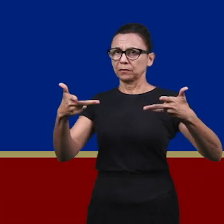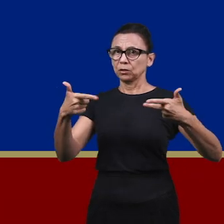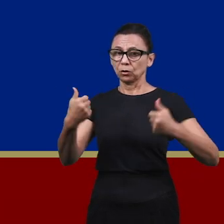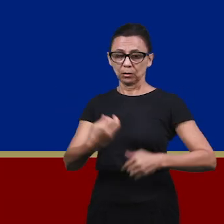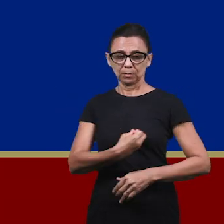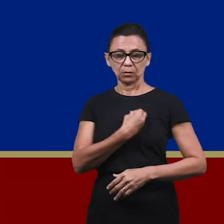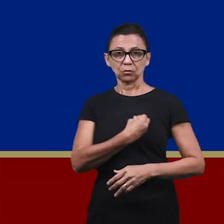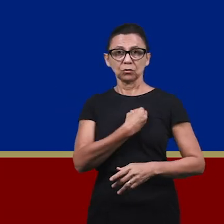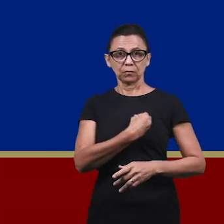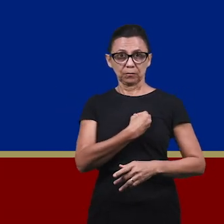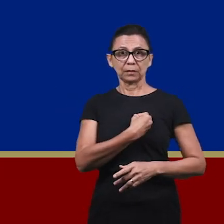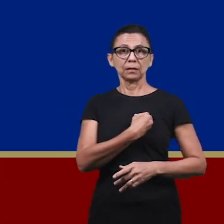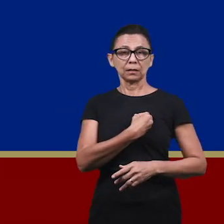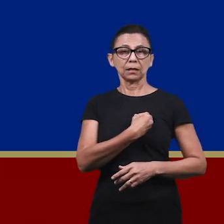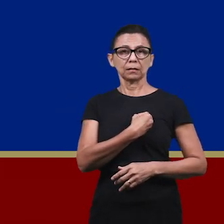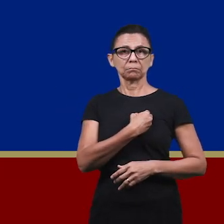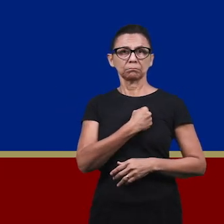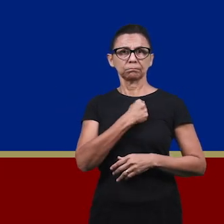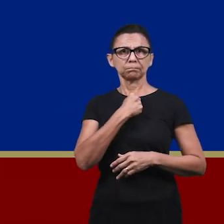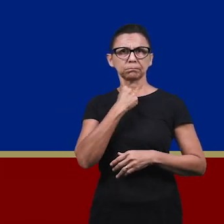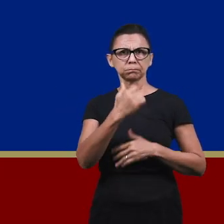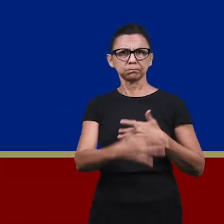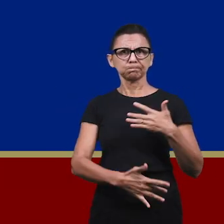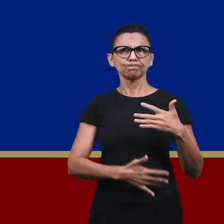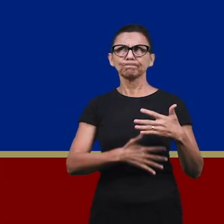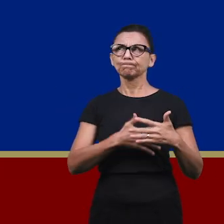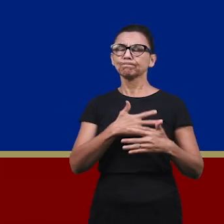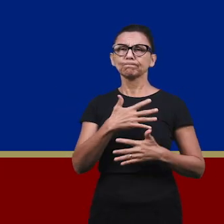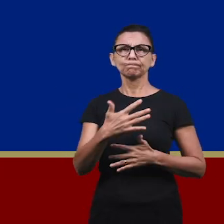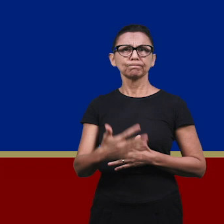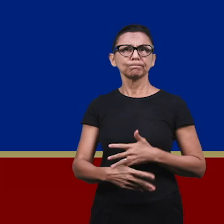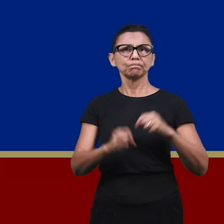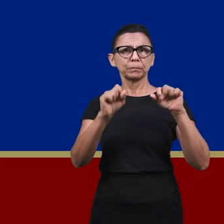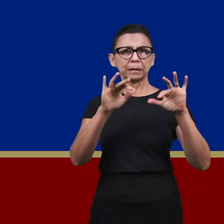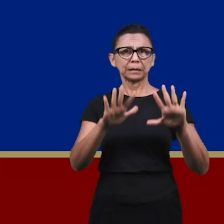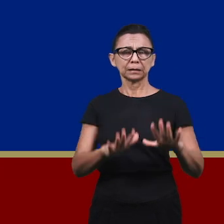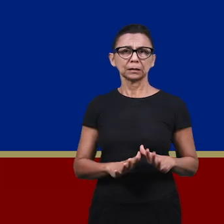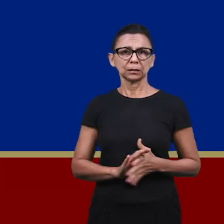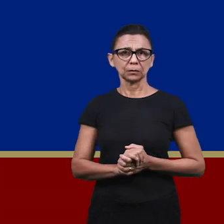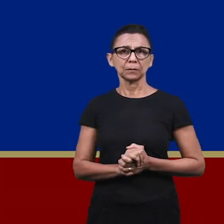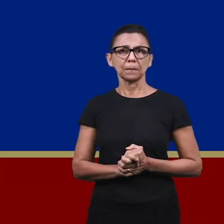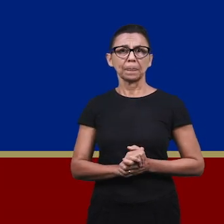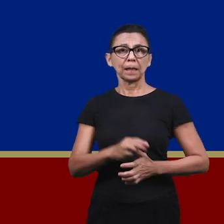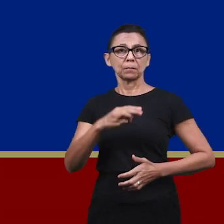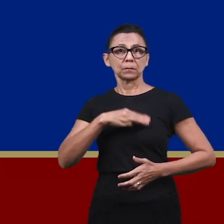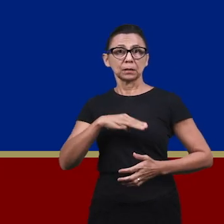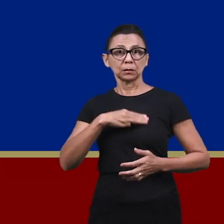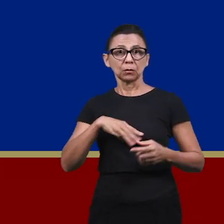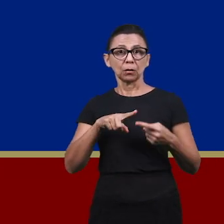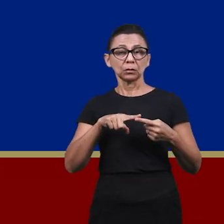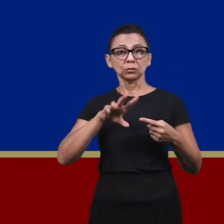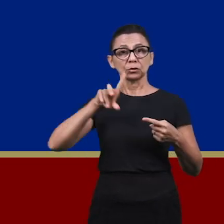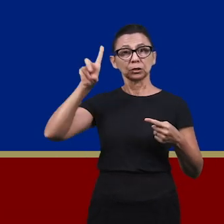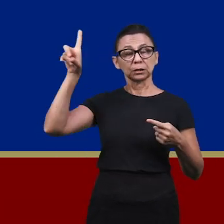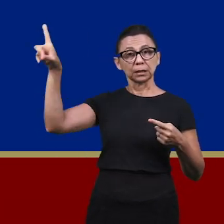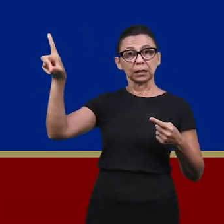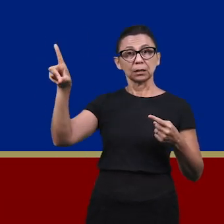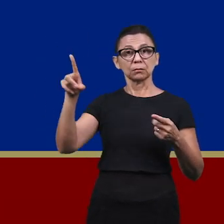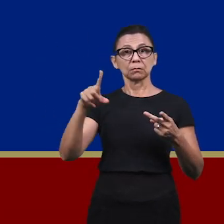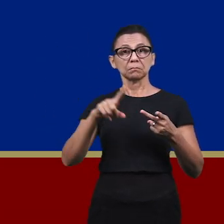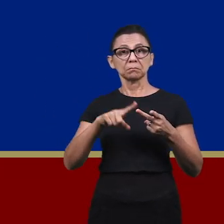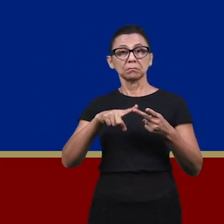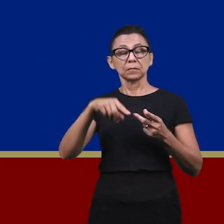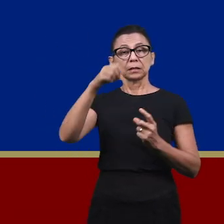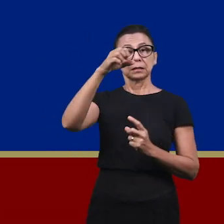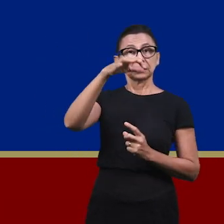en abondance, un trésor de la grâce, de la bénignité et de la miséricorde de Dieu,